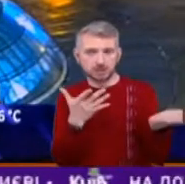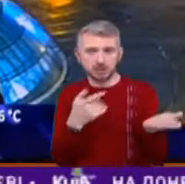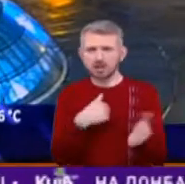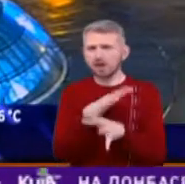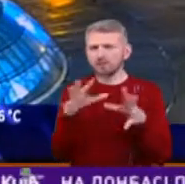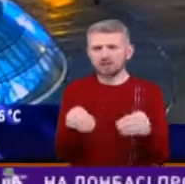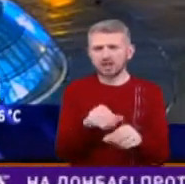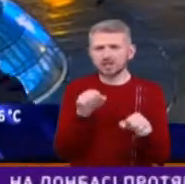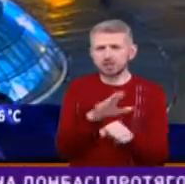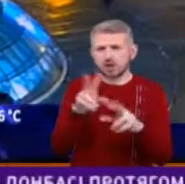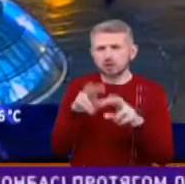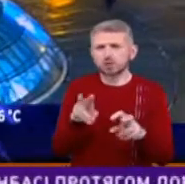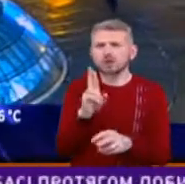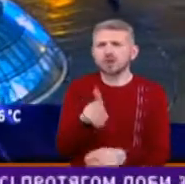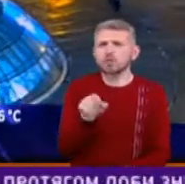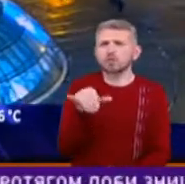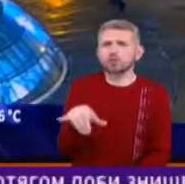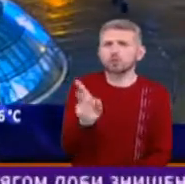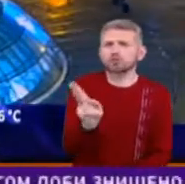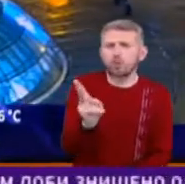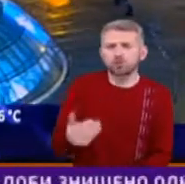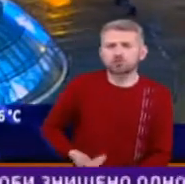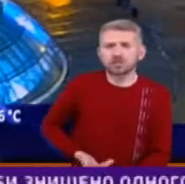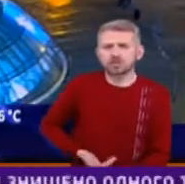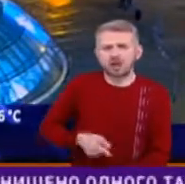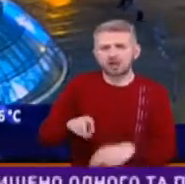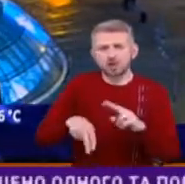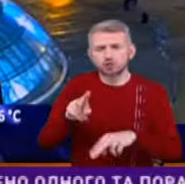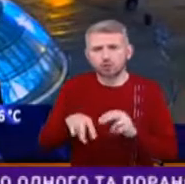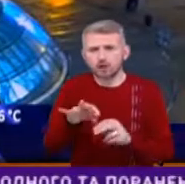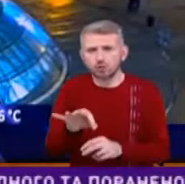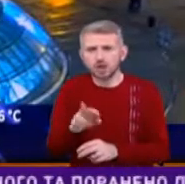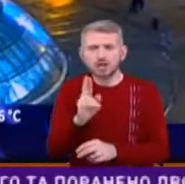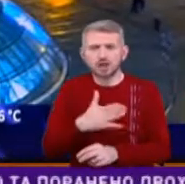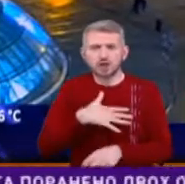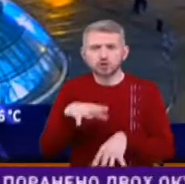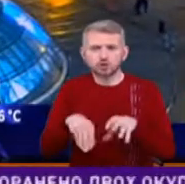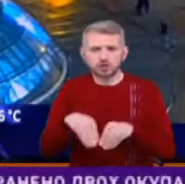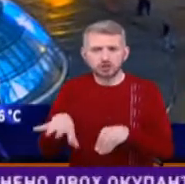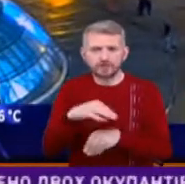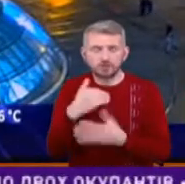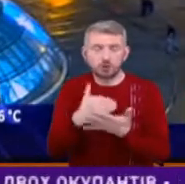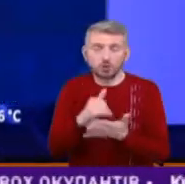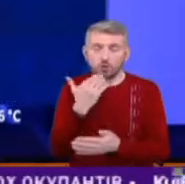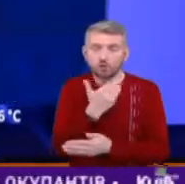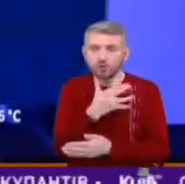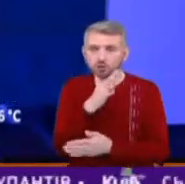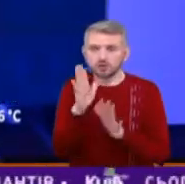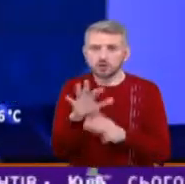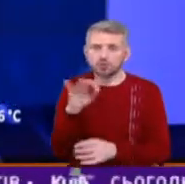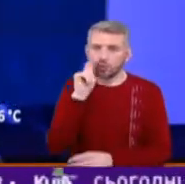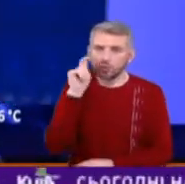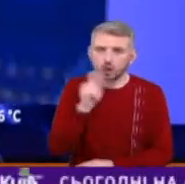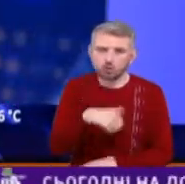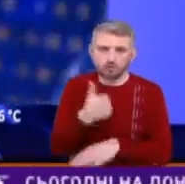взагалі не прихильник розбиратися, як там в кого життя там налаштовано. Як наші сусіди всі ж ефіри, на останні роки всі